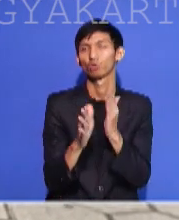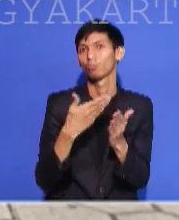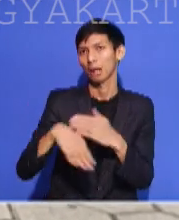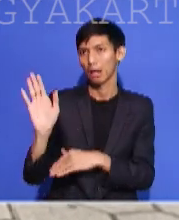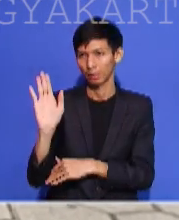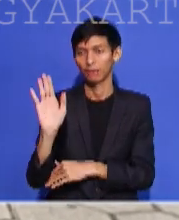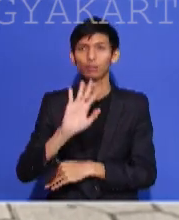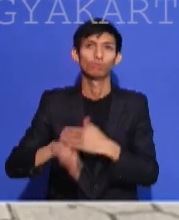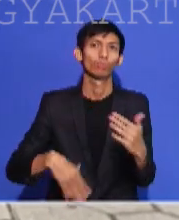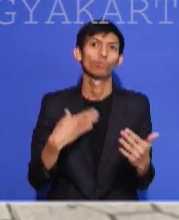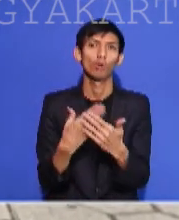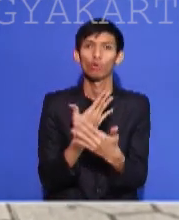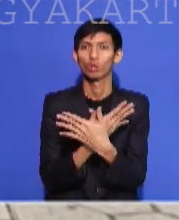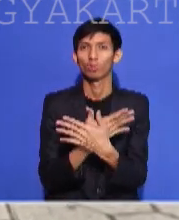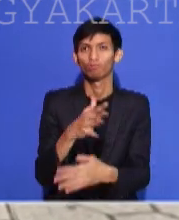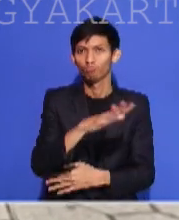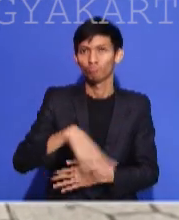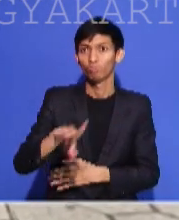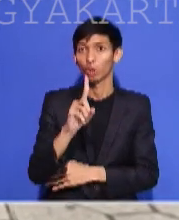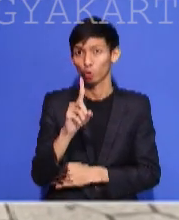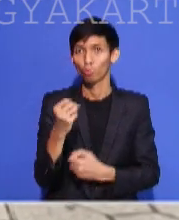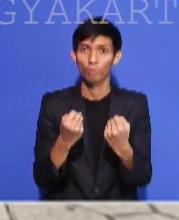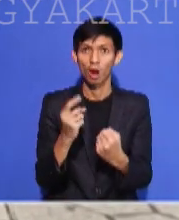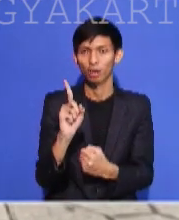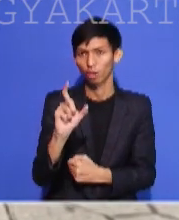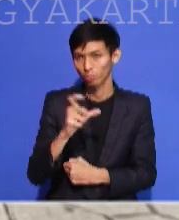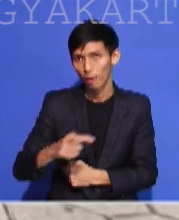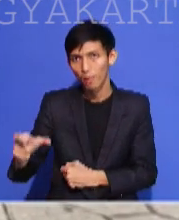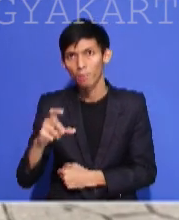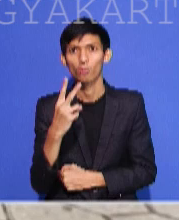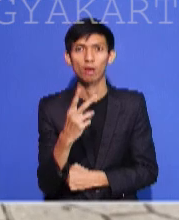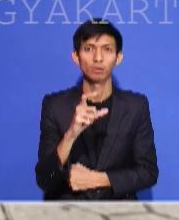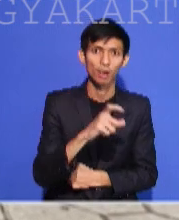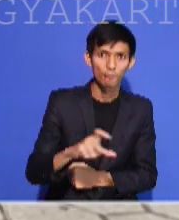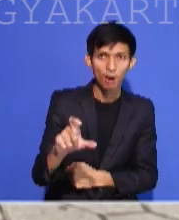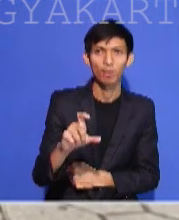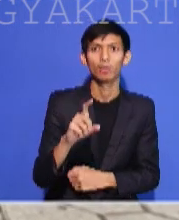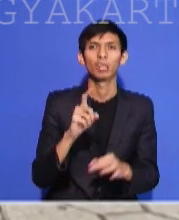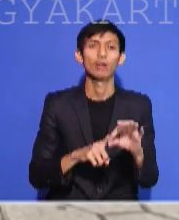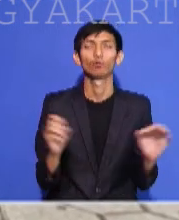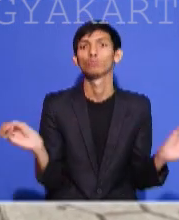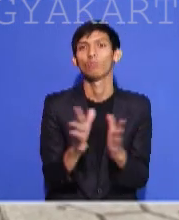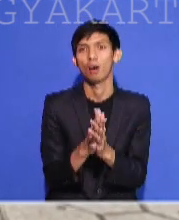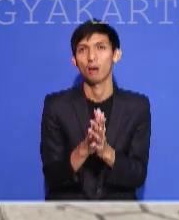truk. Satu mobil ada yang satu Kapanewon, ada yang dua Kapanewon, tergantung jumlah TPS di